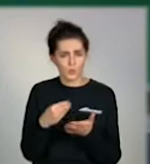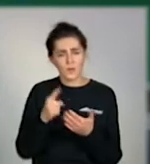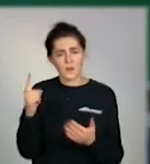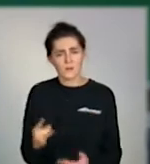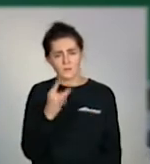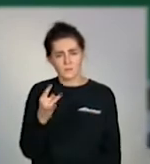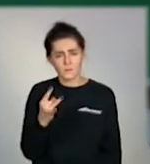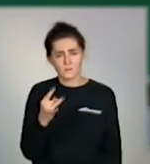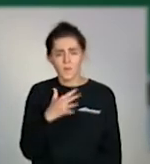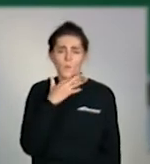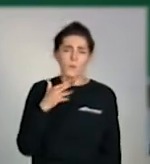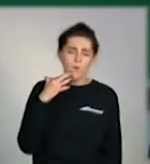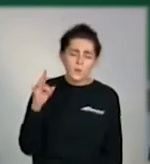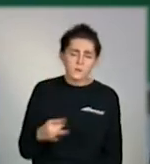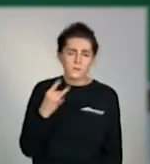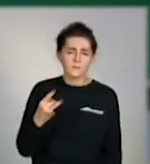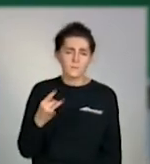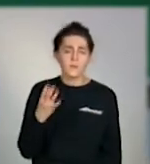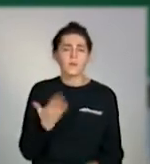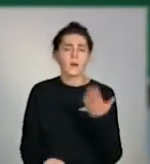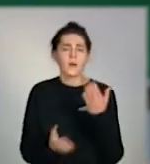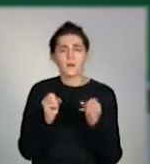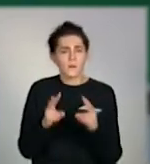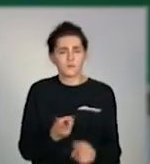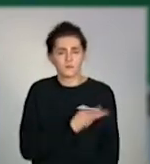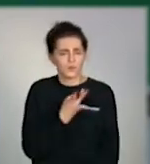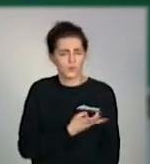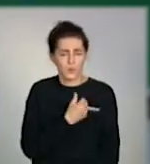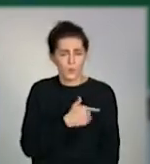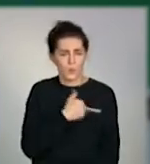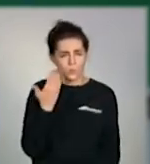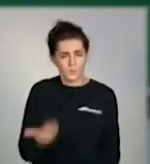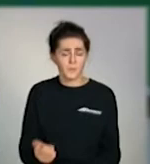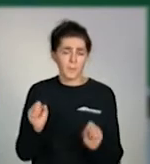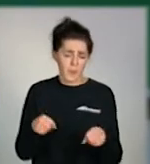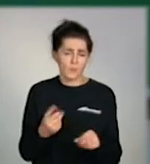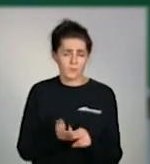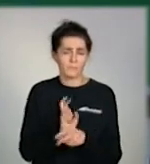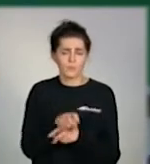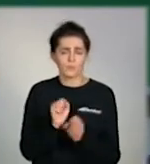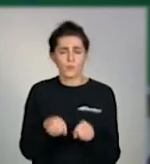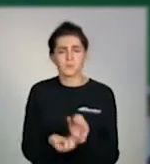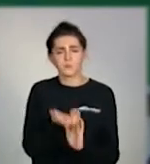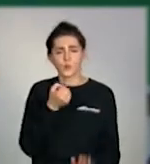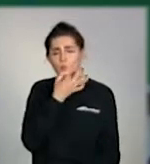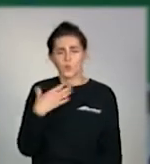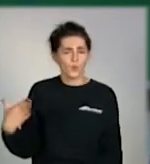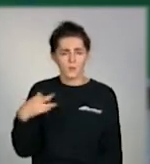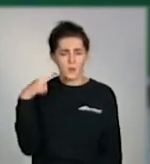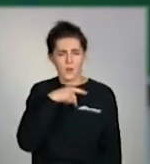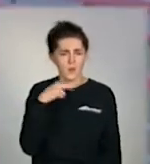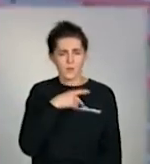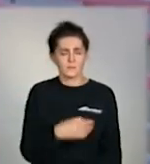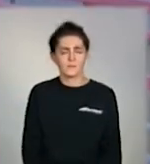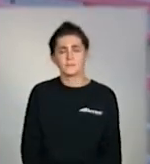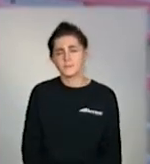одноразово, многоразово, то есть как он хочет, он приобретает... Получається, будь-які лікарства, навіть ті, які не назначені лікарським